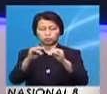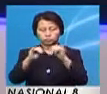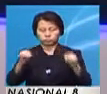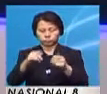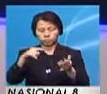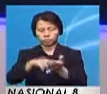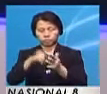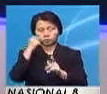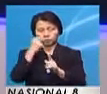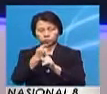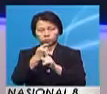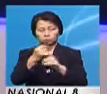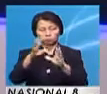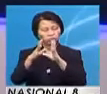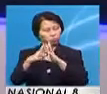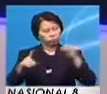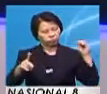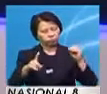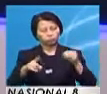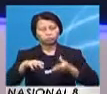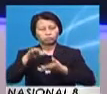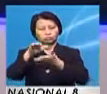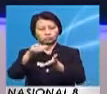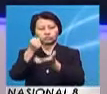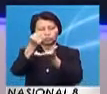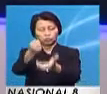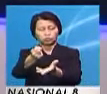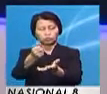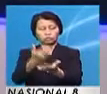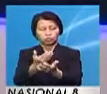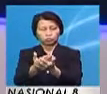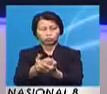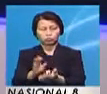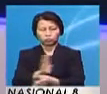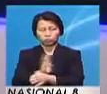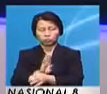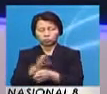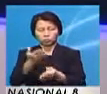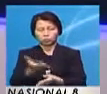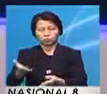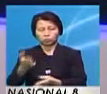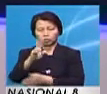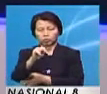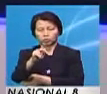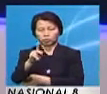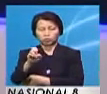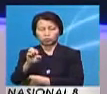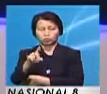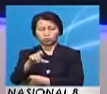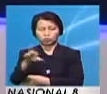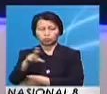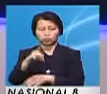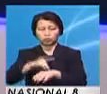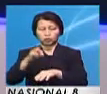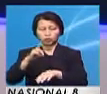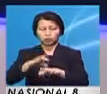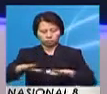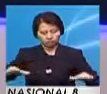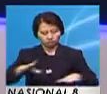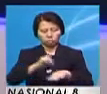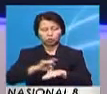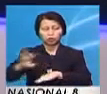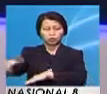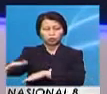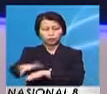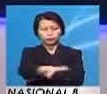ini bertujuan bagi membendung penyaluran dana dan juga pemerdagangan bahan nuklear di dalam negara serta di perairan. Laporan